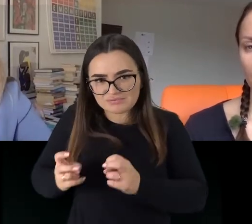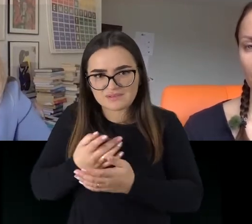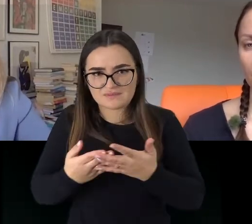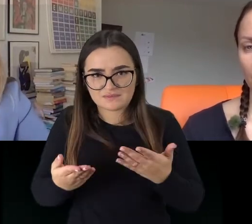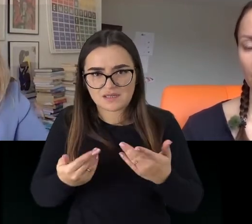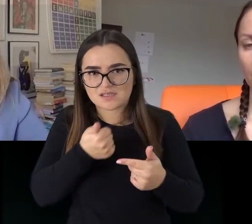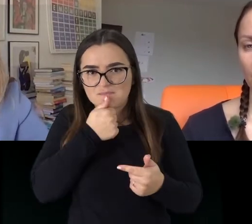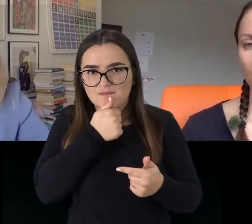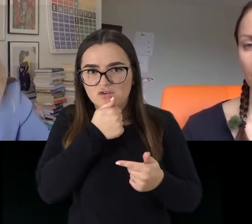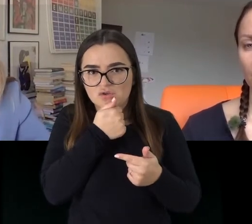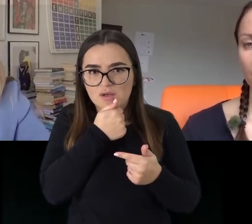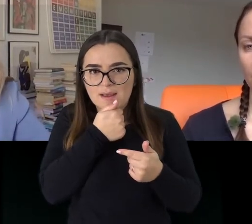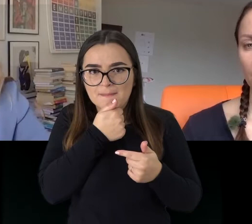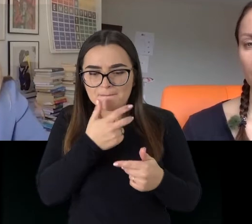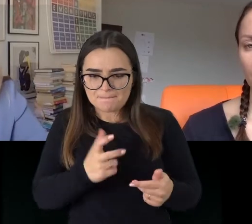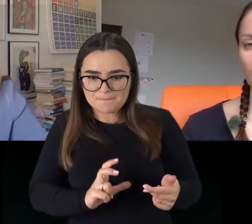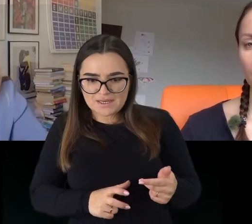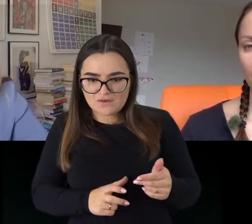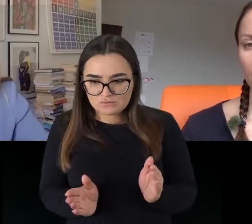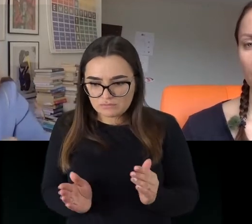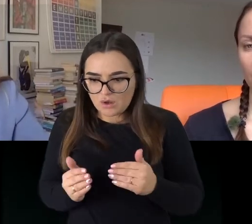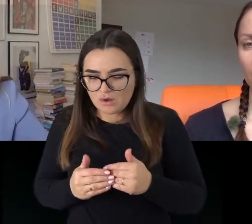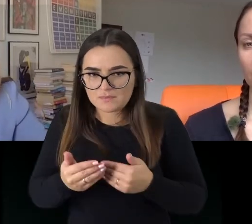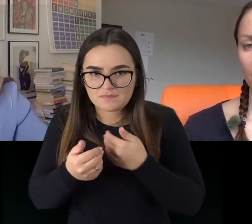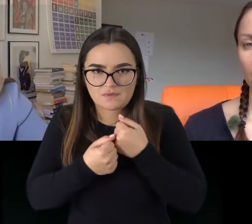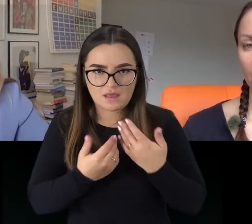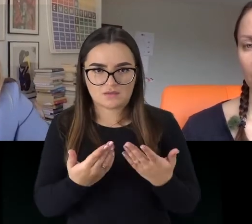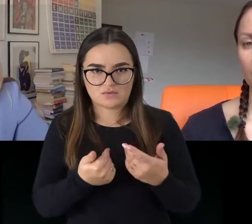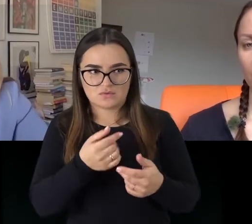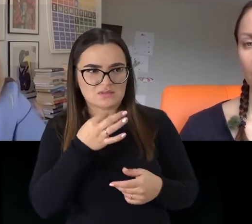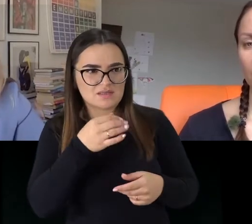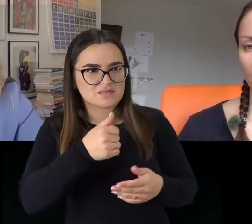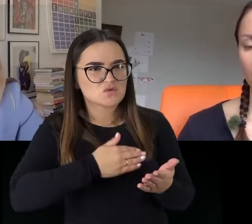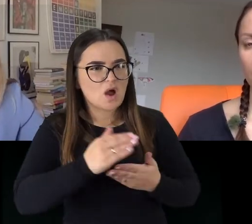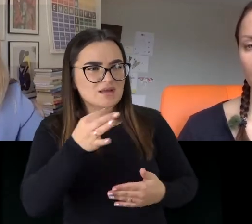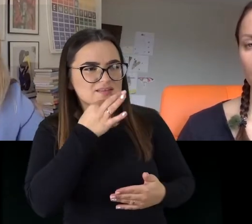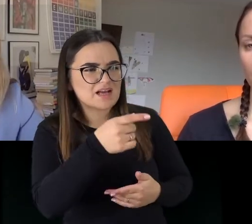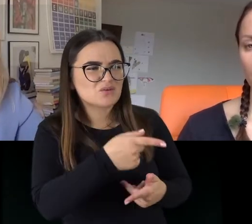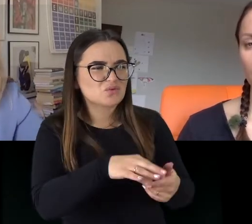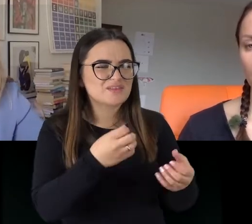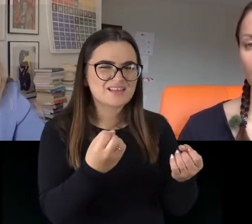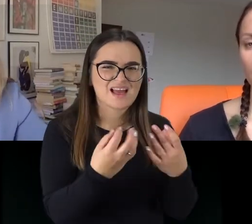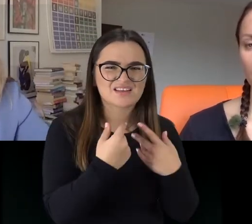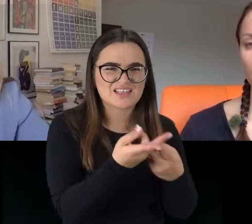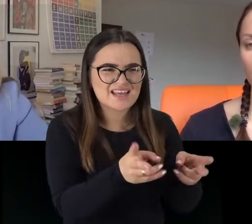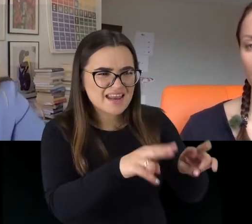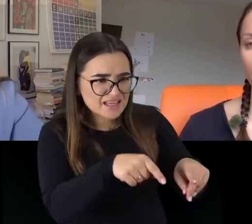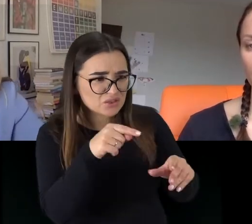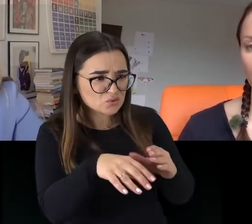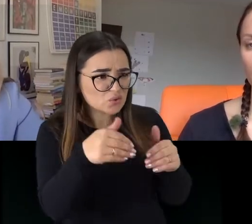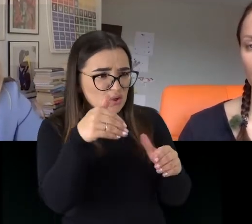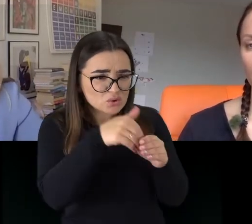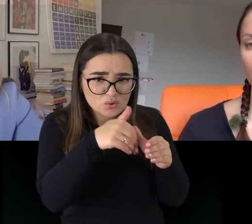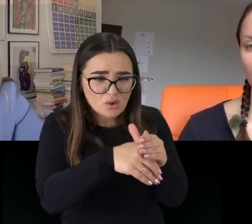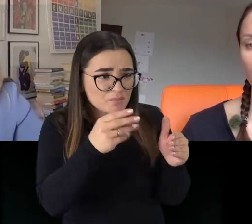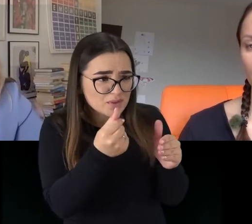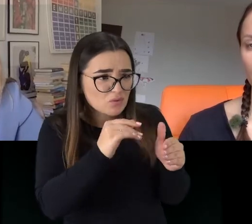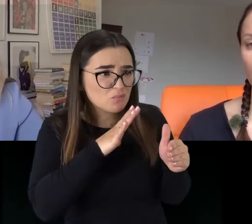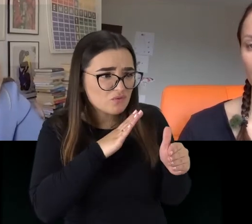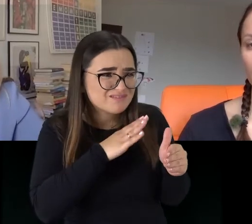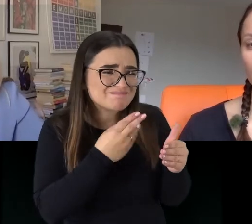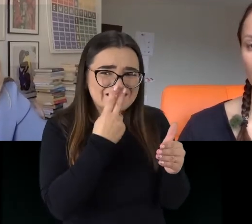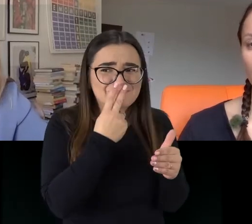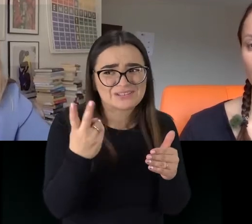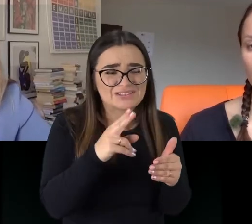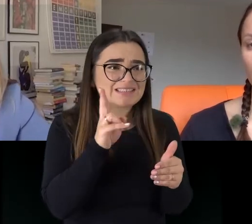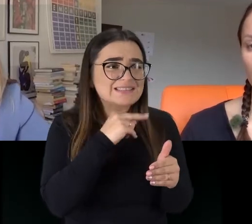jokios autonomijos. Tu man neaiškink, tu mažas, maža, čia aš bosas, ai, tu čia taupiai, taupykliai, atostogam nieko tokio, pažiūrėk, tėvas geria,